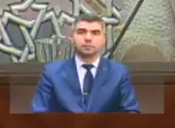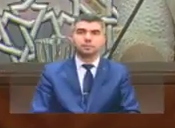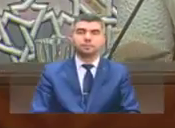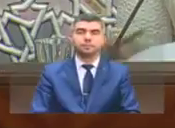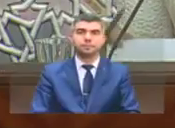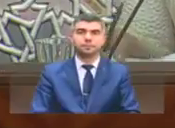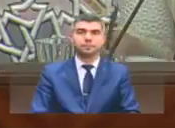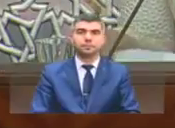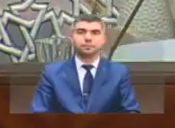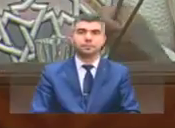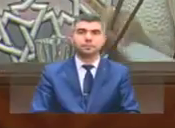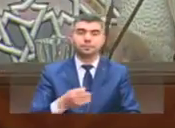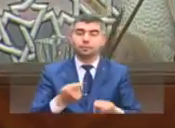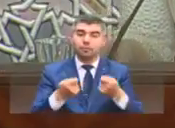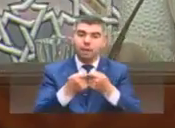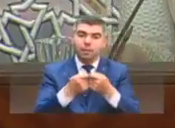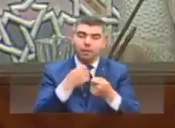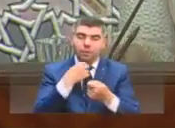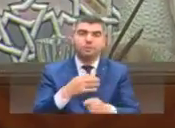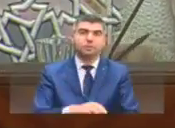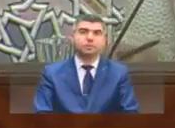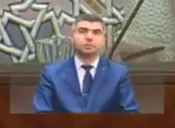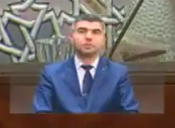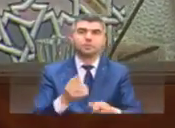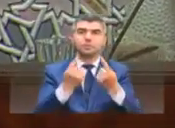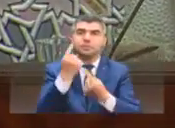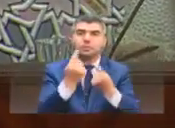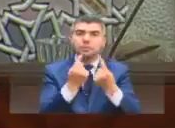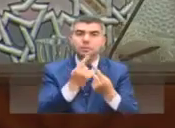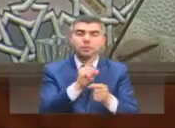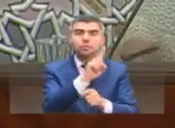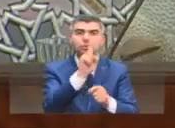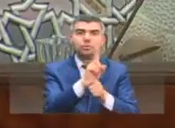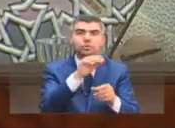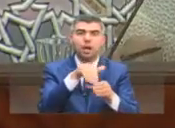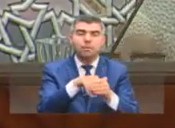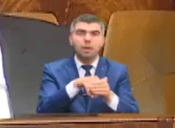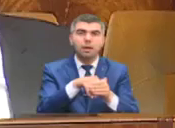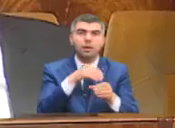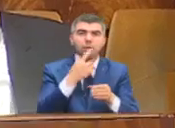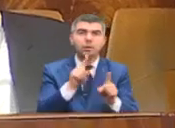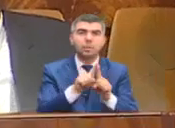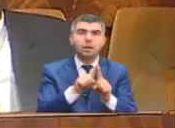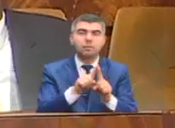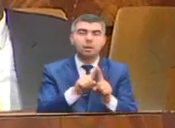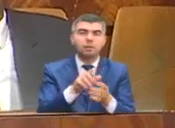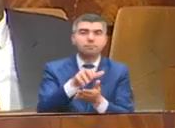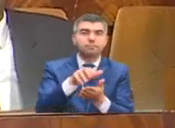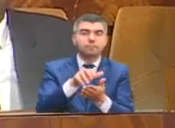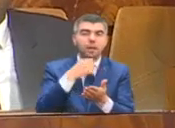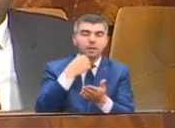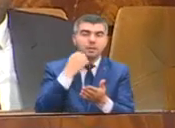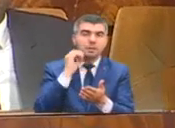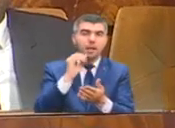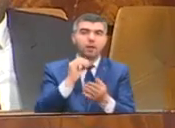في نفس الإطار السيدة كاتبة الدولة، كان هناك واحد مجموعة ديال الجماعات اللي هاد بعض السدود جات في التراب ديالها، وهاد الجماعات ماشي هما اللي كيستافدوا من